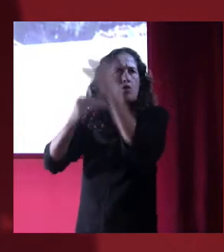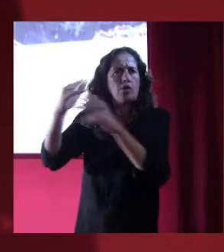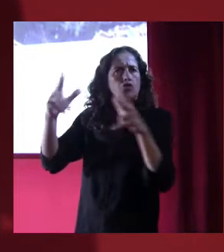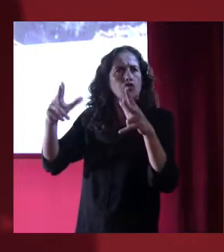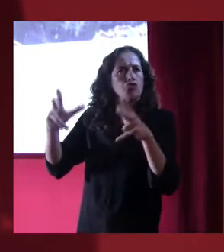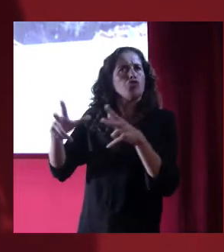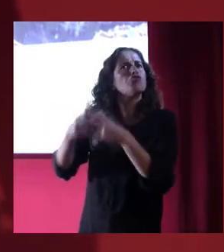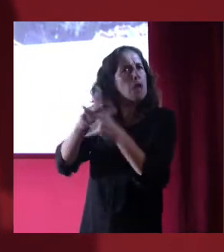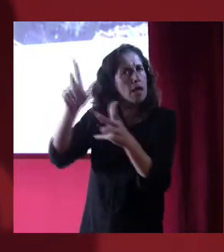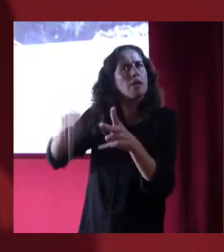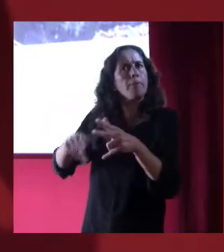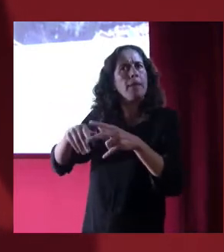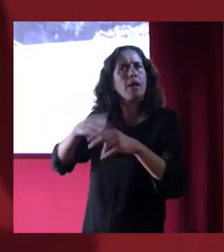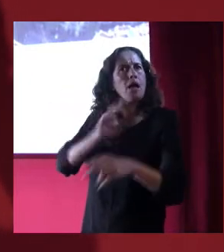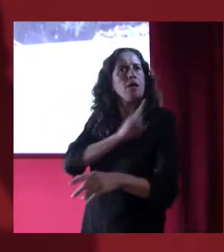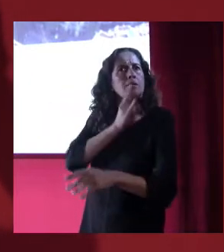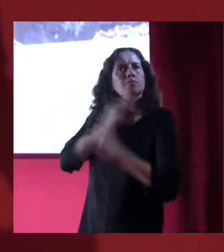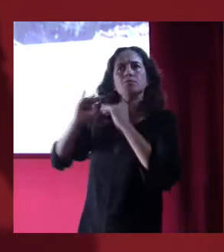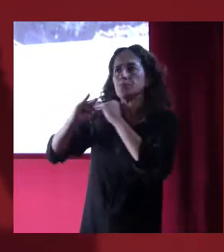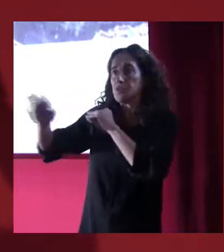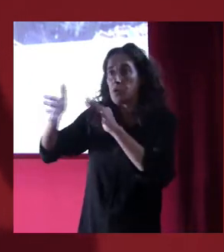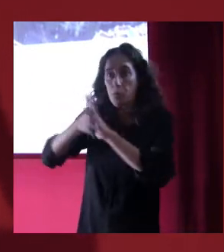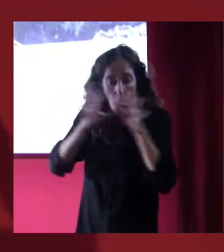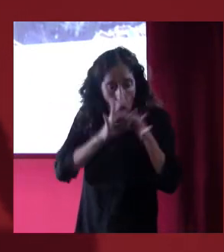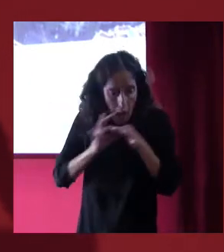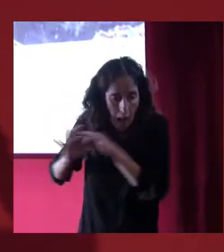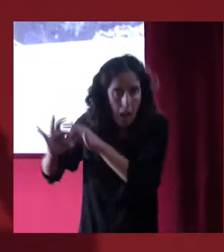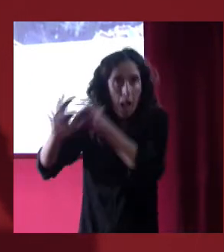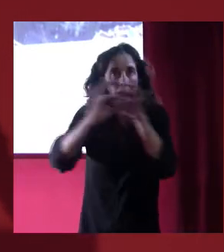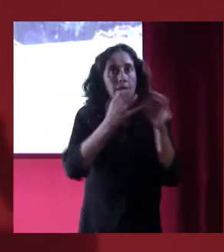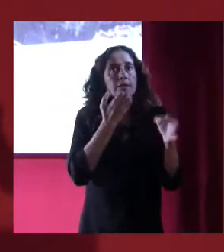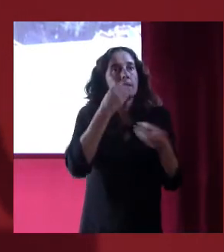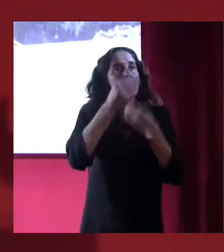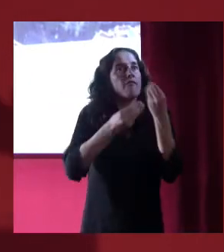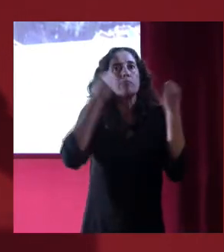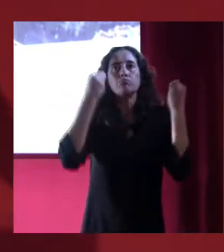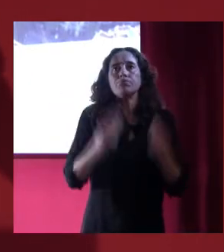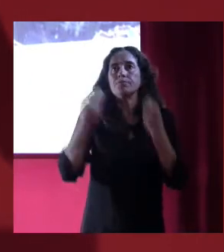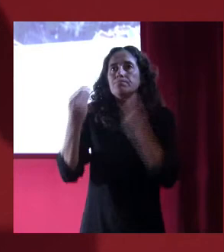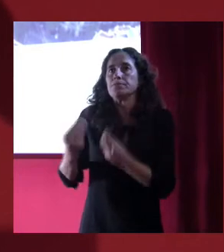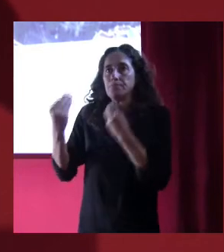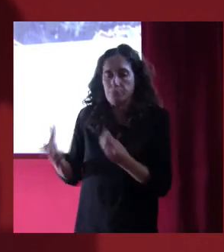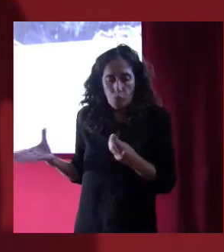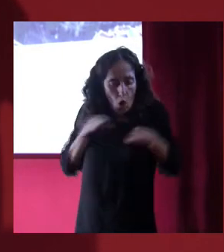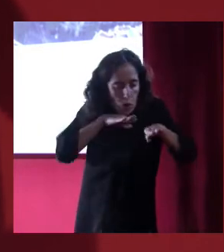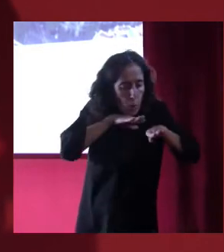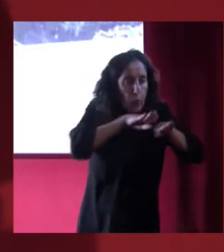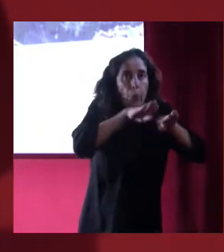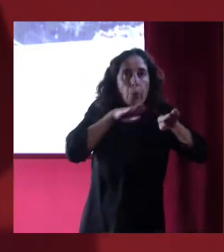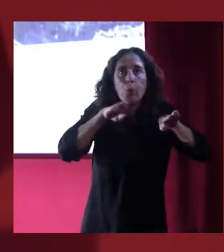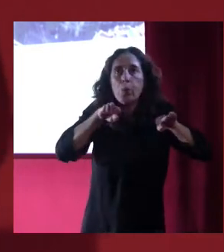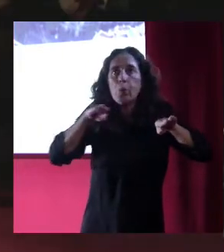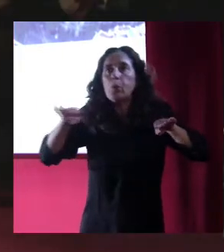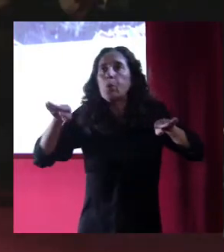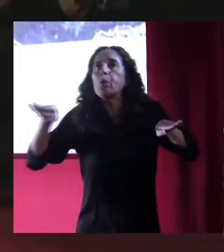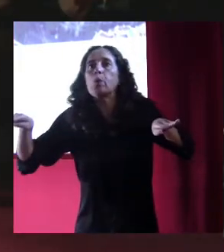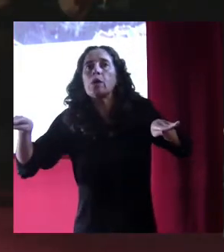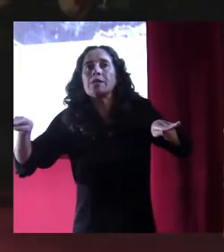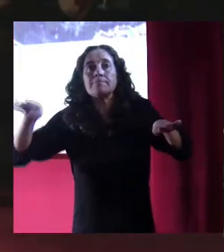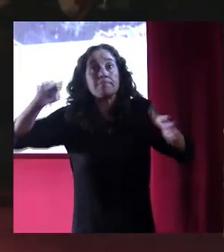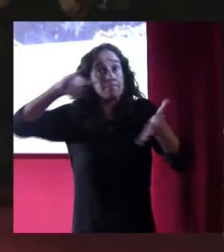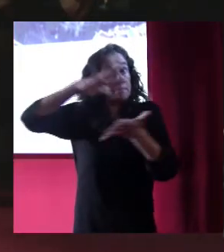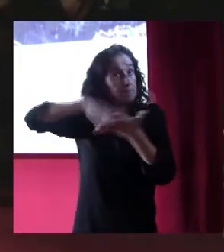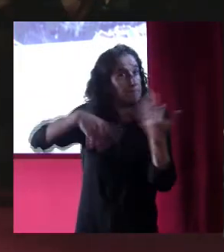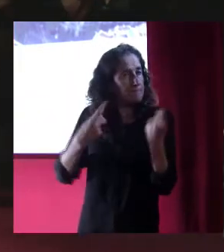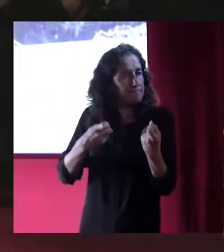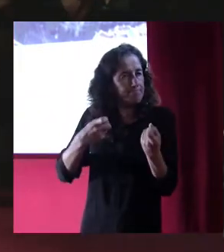sostenible. Perquè són compatibles si es fan amb rigor. S'ha de fer tot alhora. Barcelona necessita un projecte